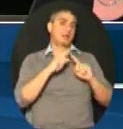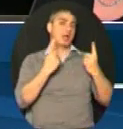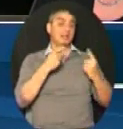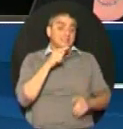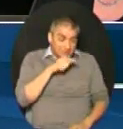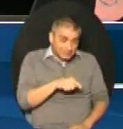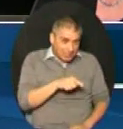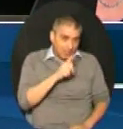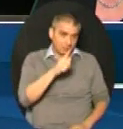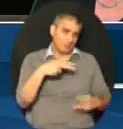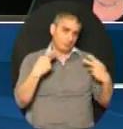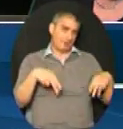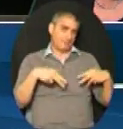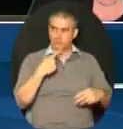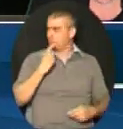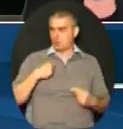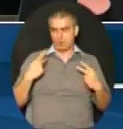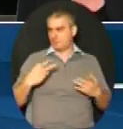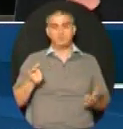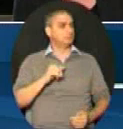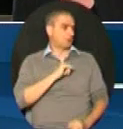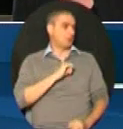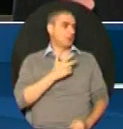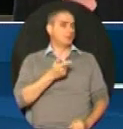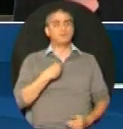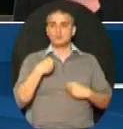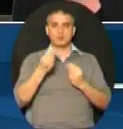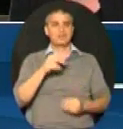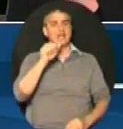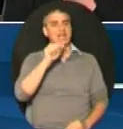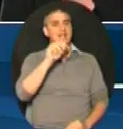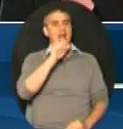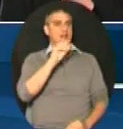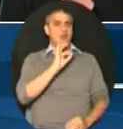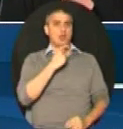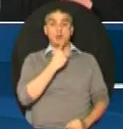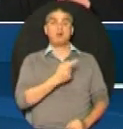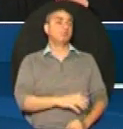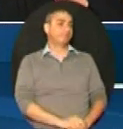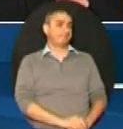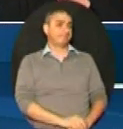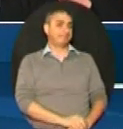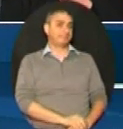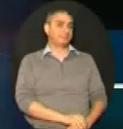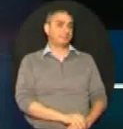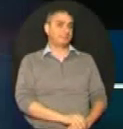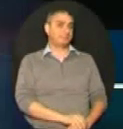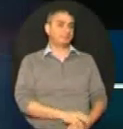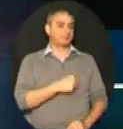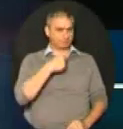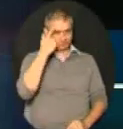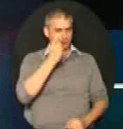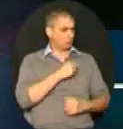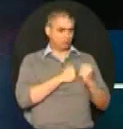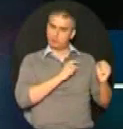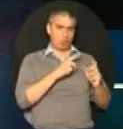לא מזה כך. אתם מפחדים. אנחנו לא מפחדים. זה מעניין. וזה לא נכון. בוא ניתן לאריה אלדד שעוד לא אמר את דברו. גם אני חושב שהשמאל לא